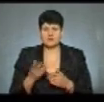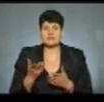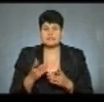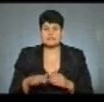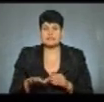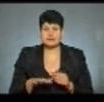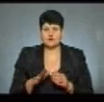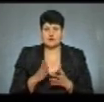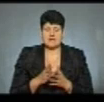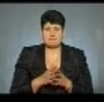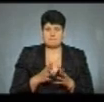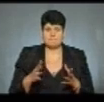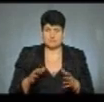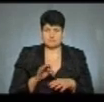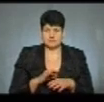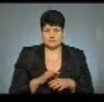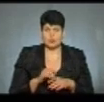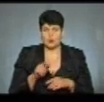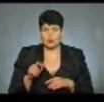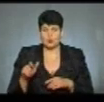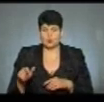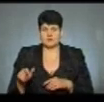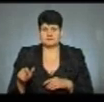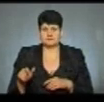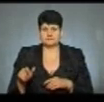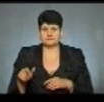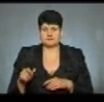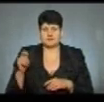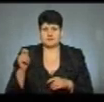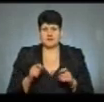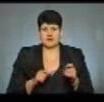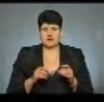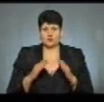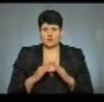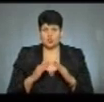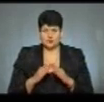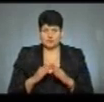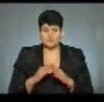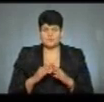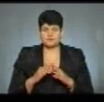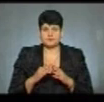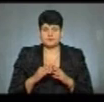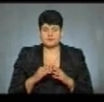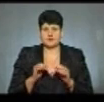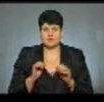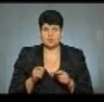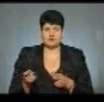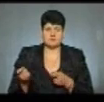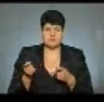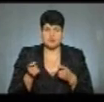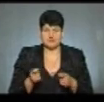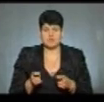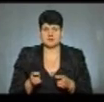якійсь території більше йде циркуляція, відповідно, люди приїжджають додому і це таким чином можуть і привезти